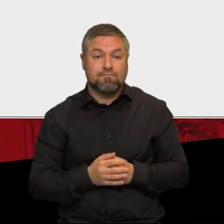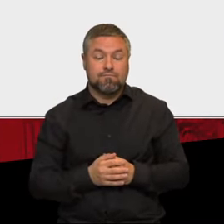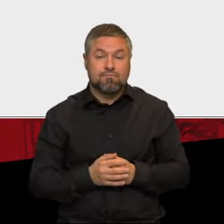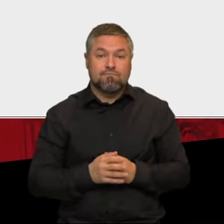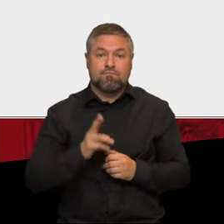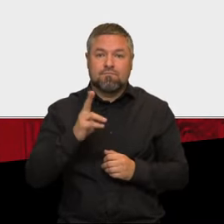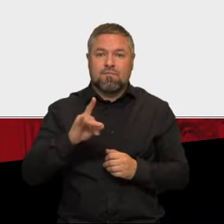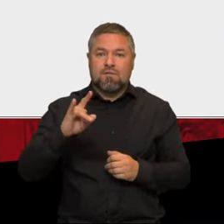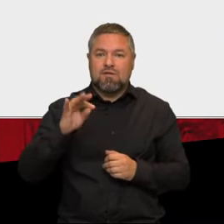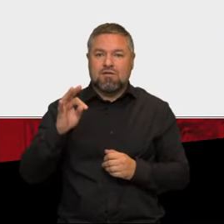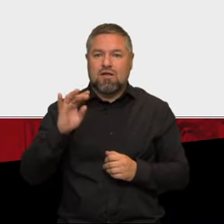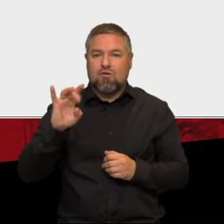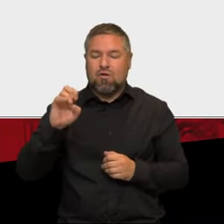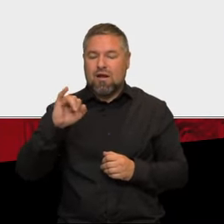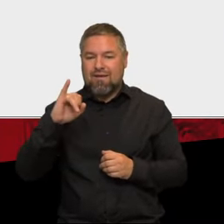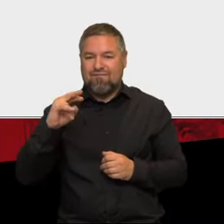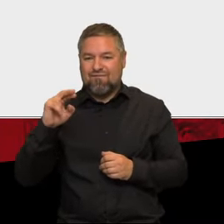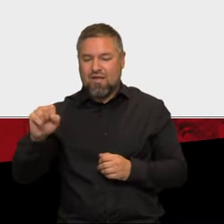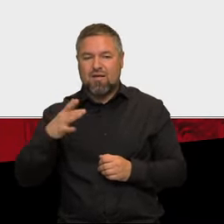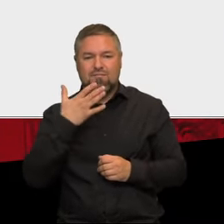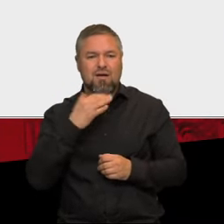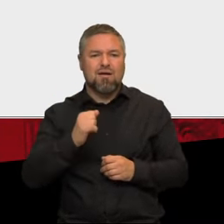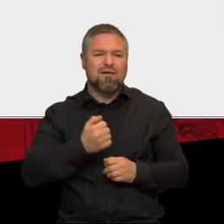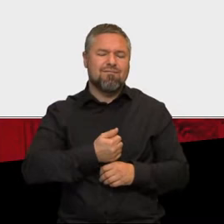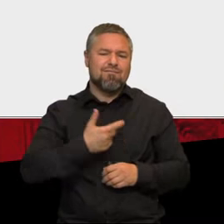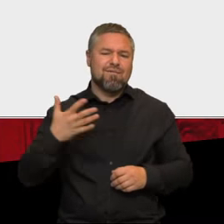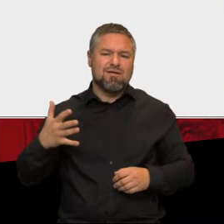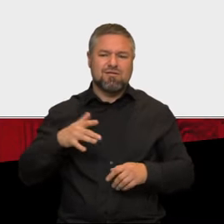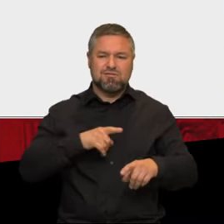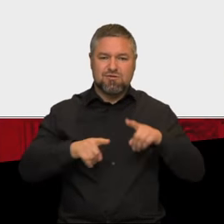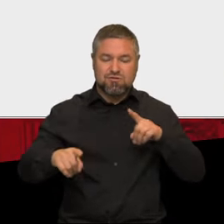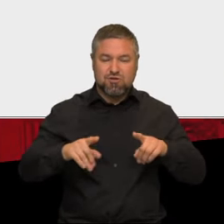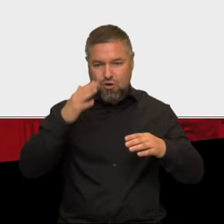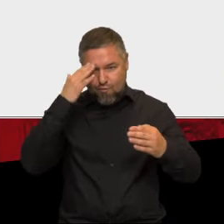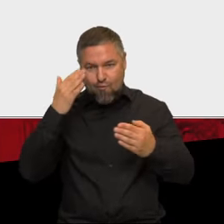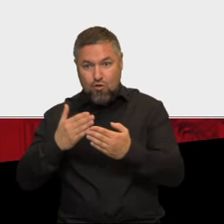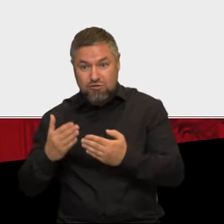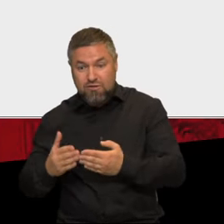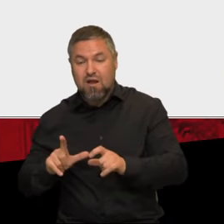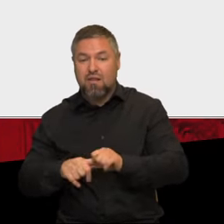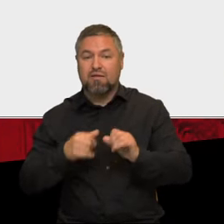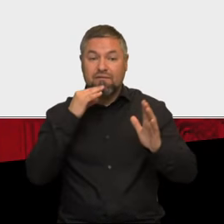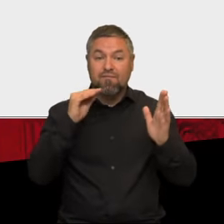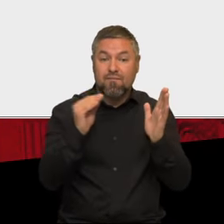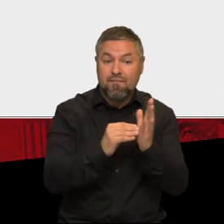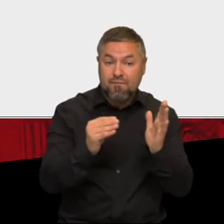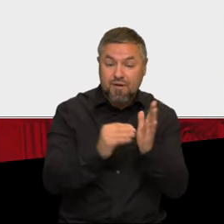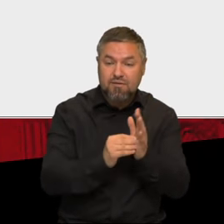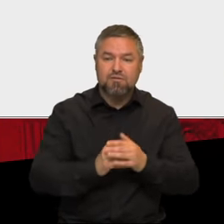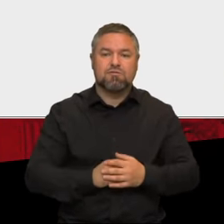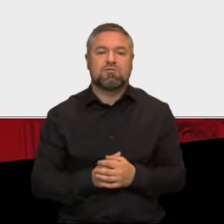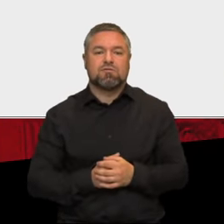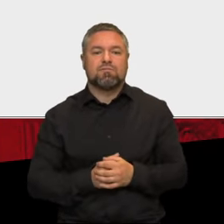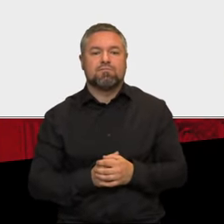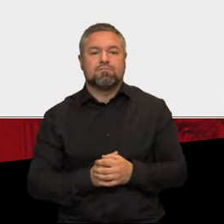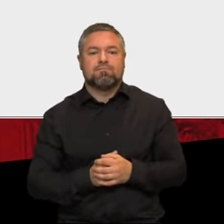Krystalografia ma bardzo duże znaczenie nie tylko poznawcze, ale również praktyczne. Przede wszystkim